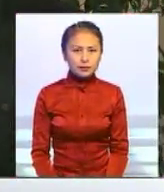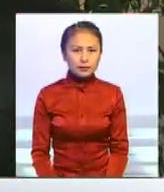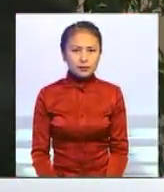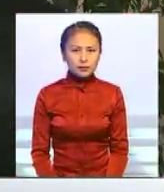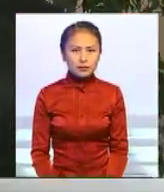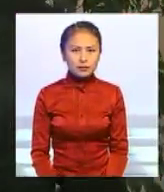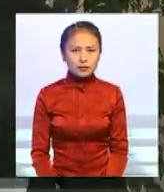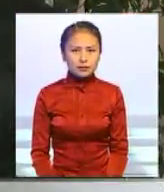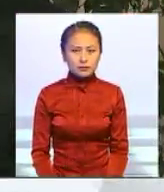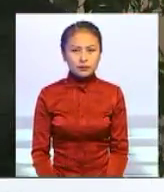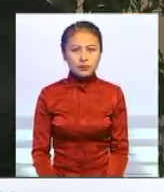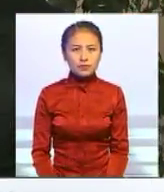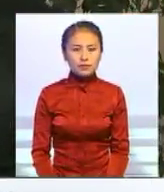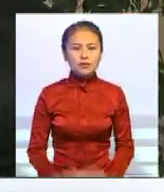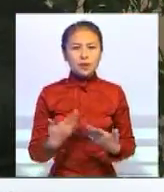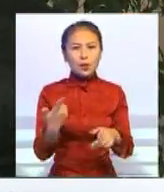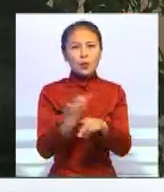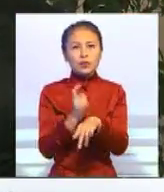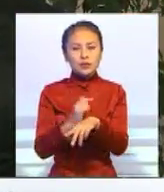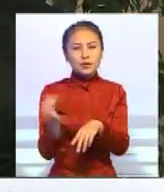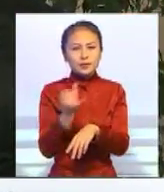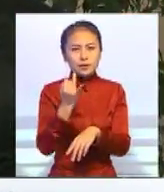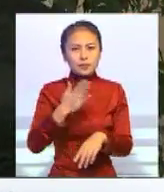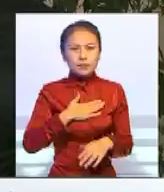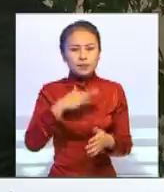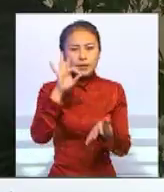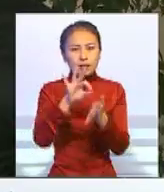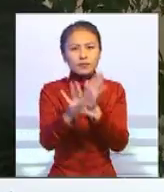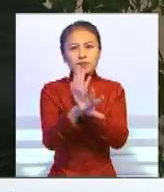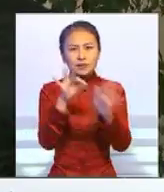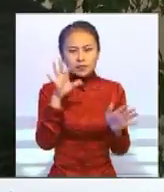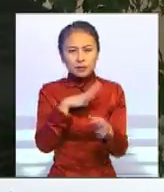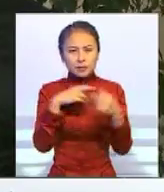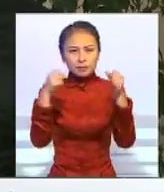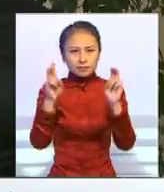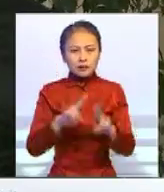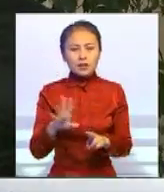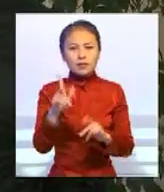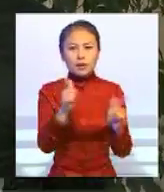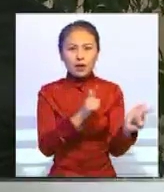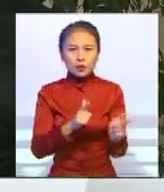Негізі «Қызықтаймыз» бағдарламасының басты мақсаты таң қалдыру, үнемі